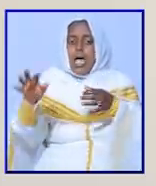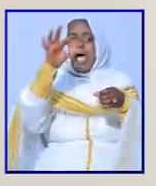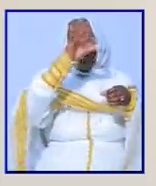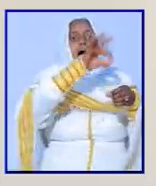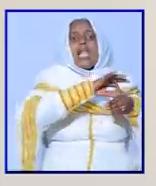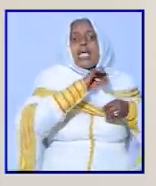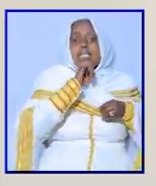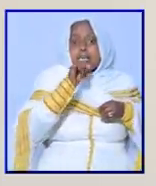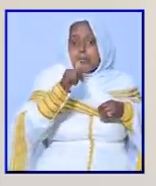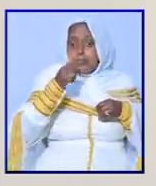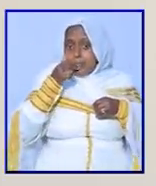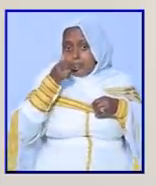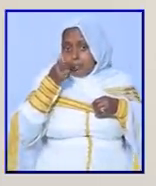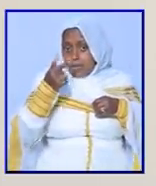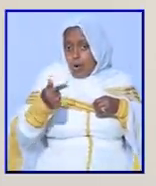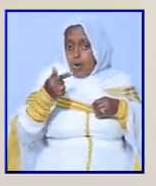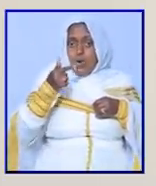ቅዱስ